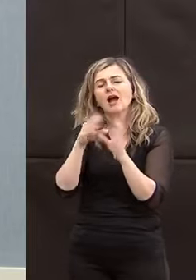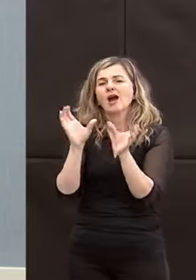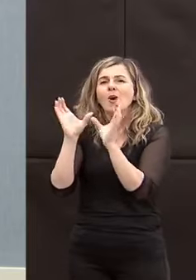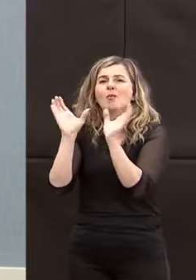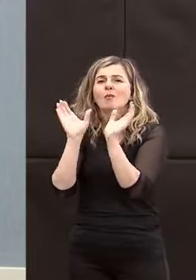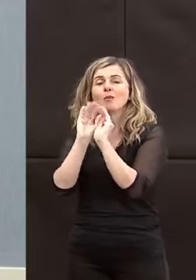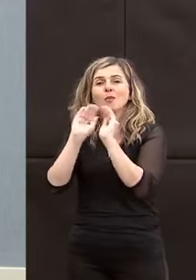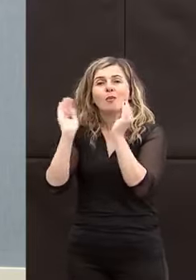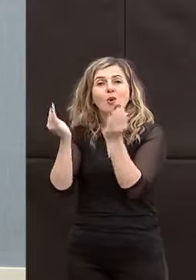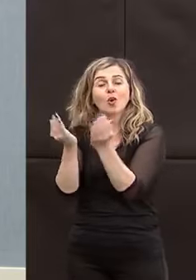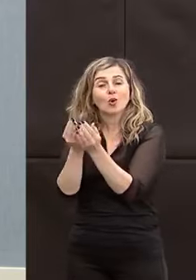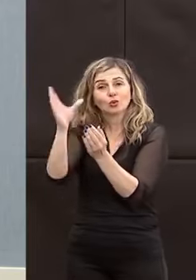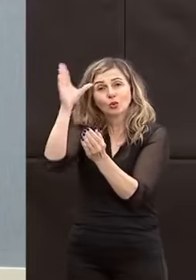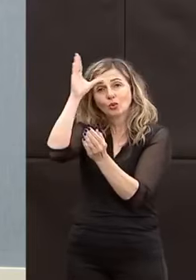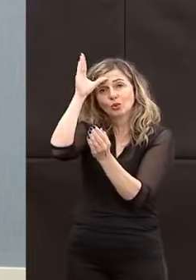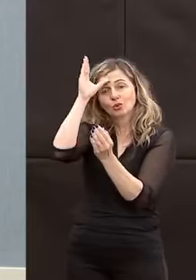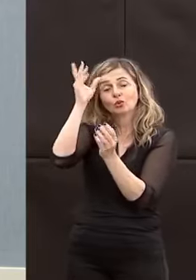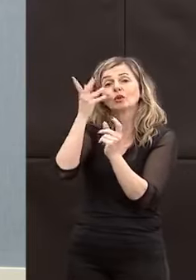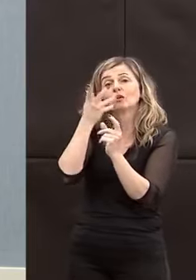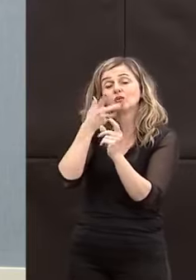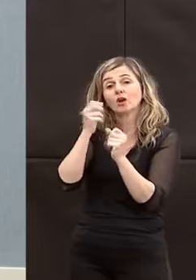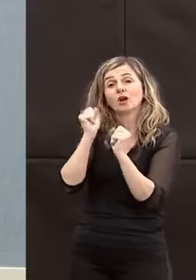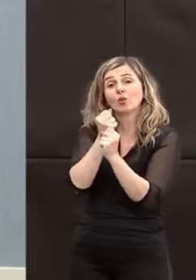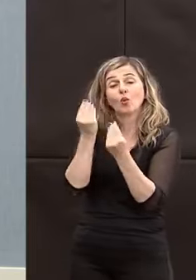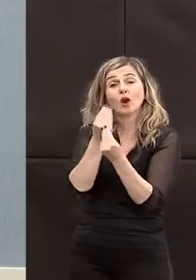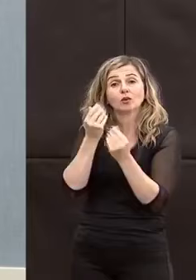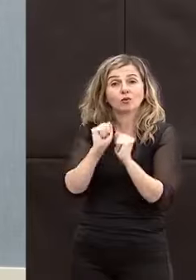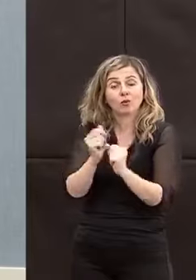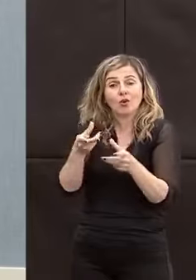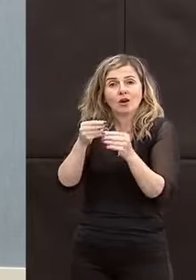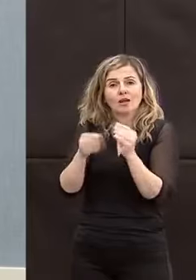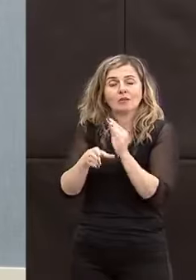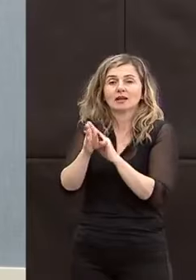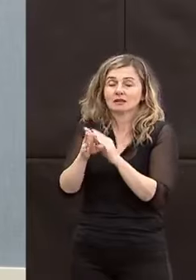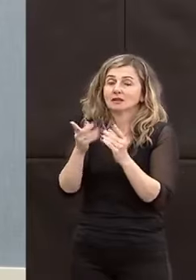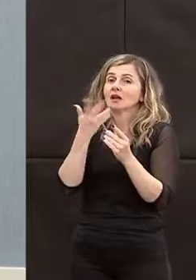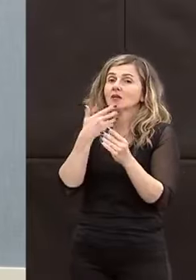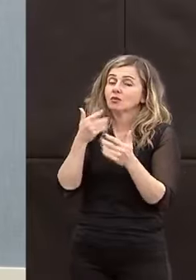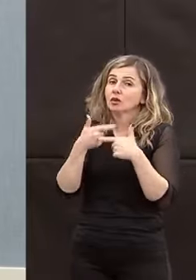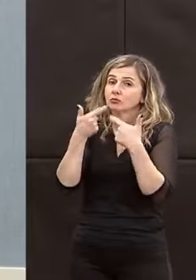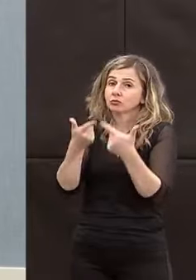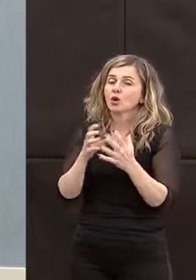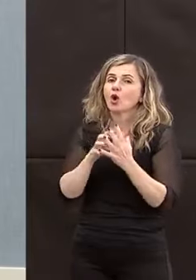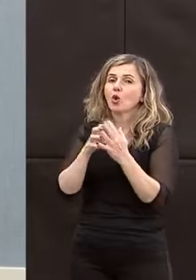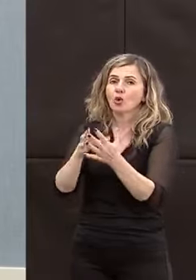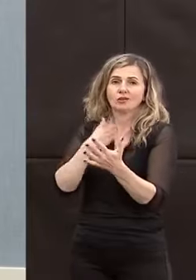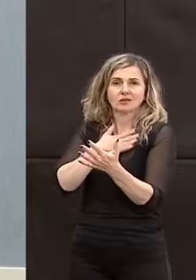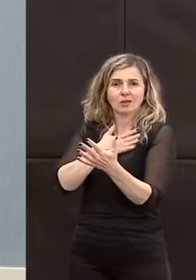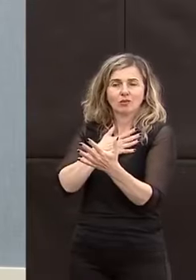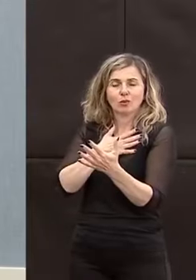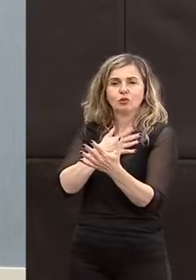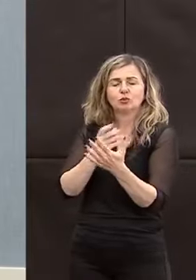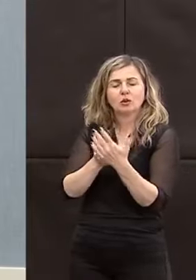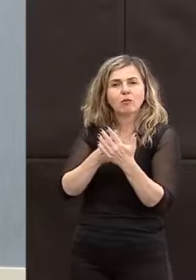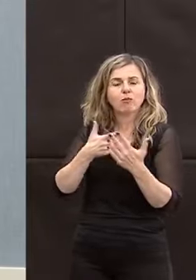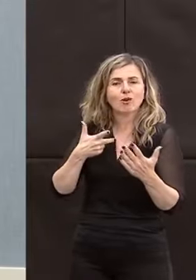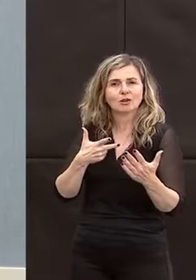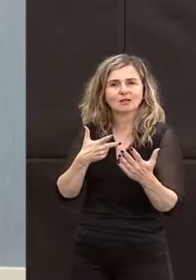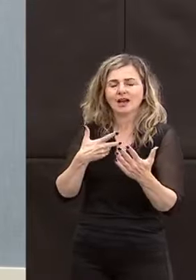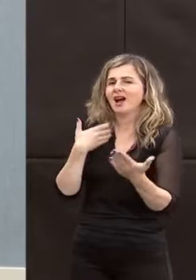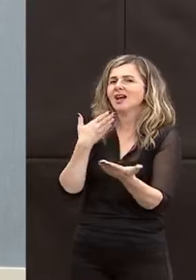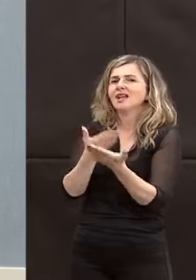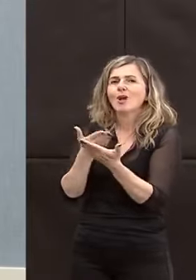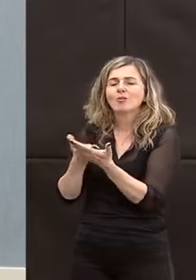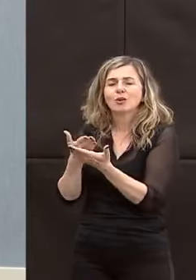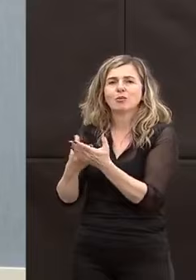vorrà quando ci saranno le condizioni per ripartire poter dare il proprio contributo un contributo importante fatto di proposte